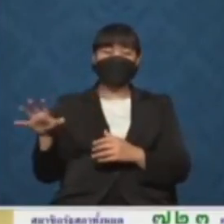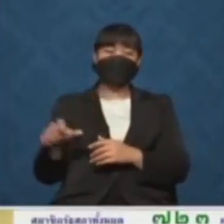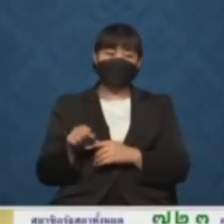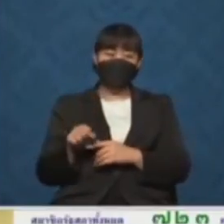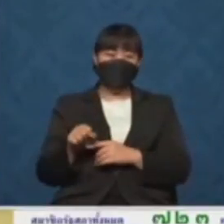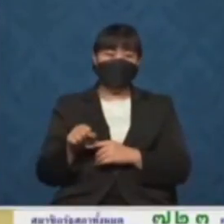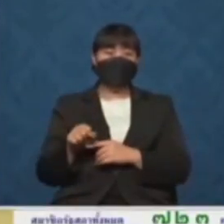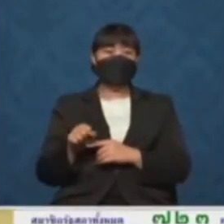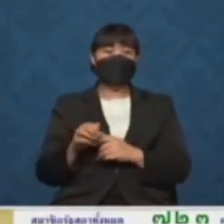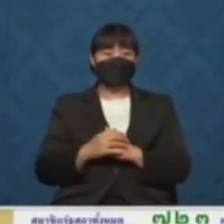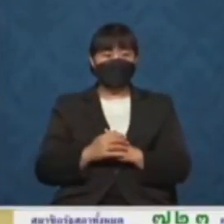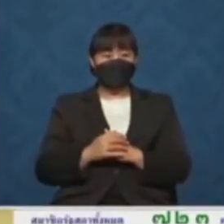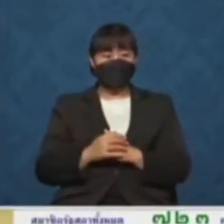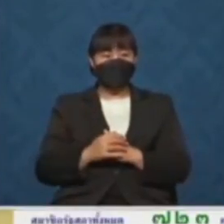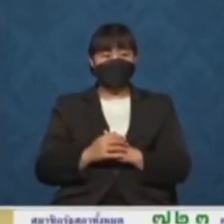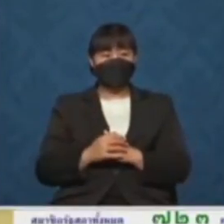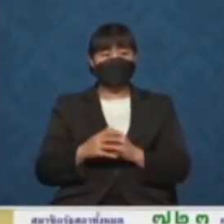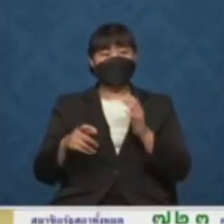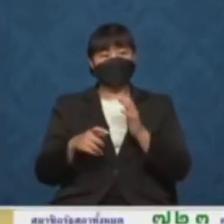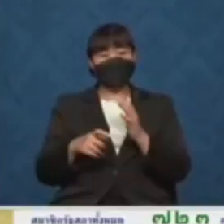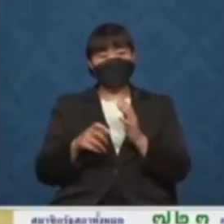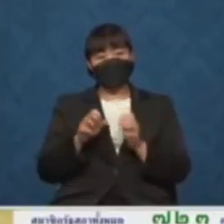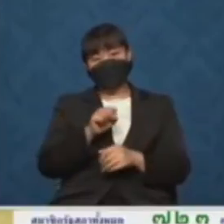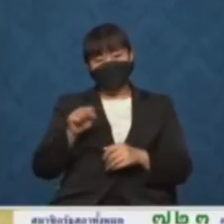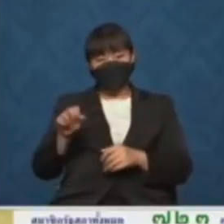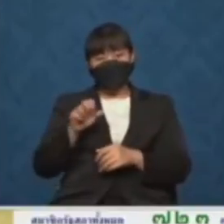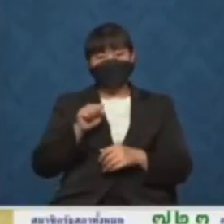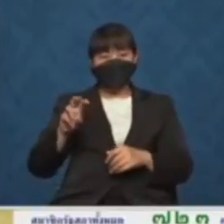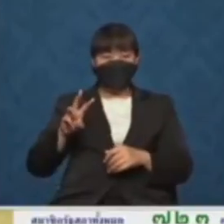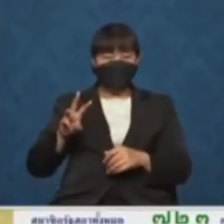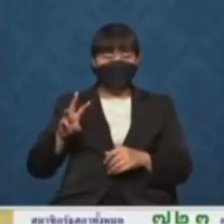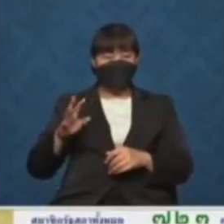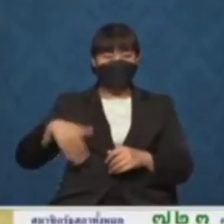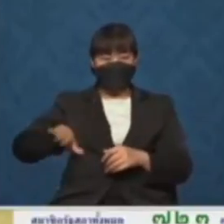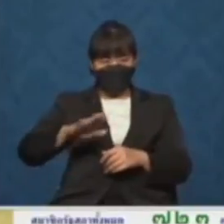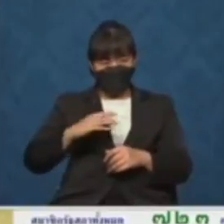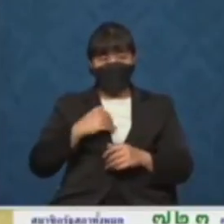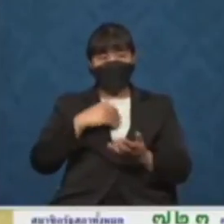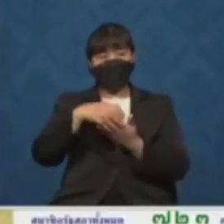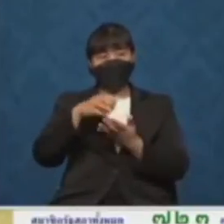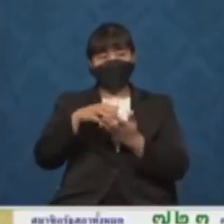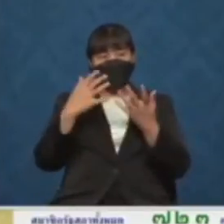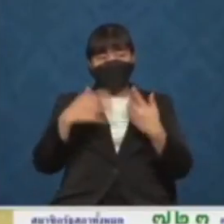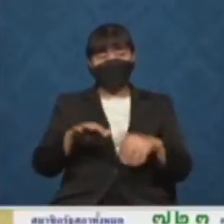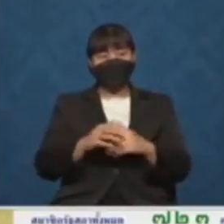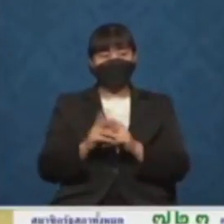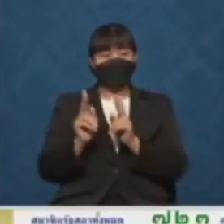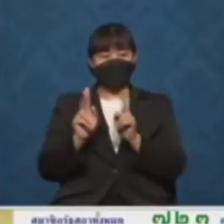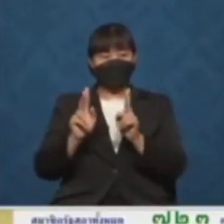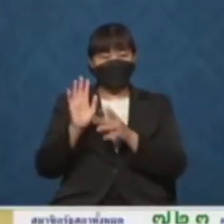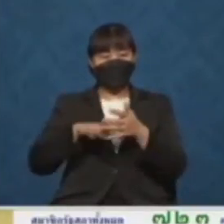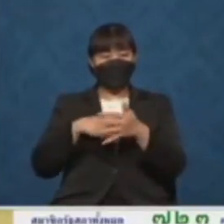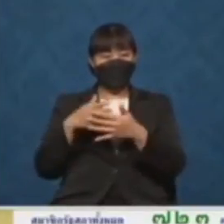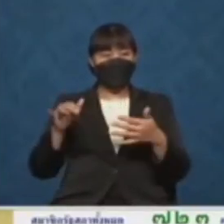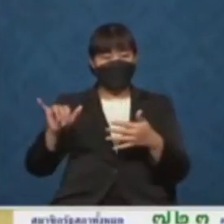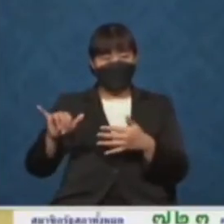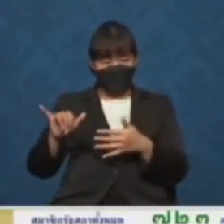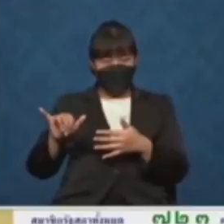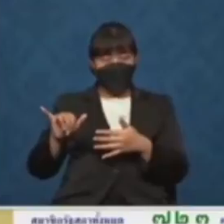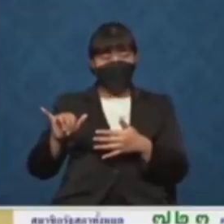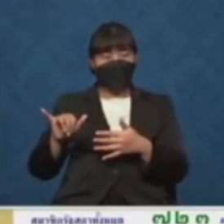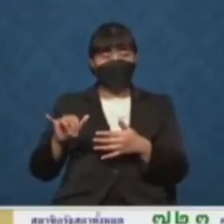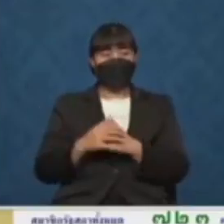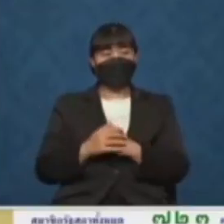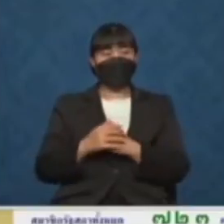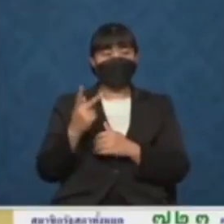ชกหายท่านไมชอทถ้าเอาสืนหรอุธศา ขอสชอ